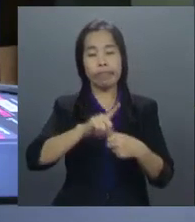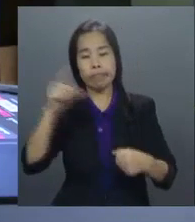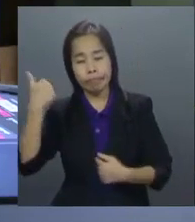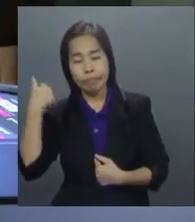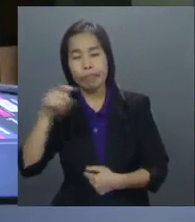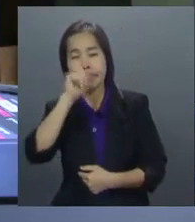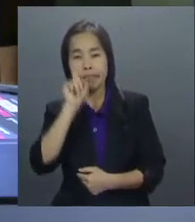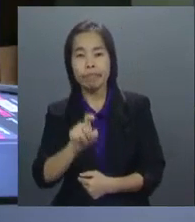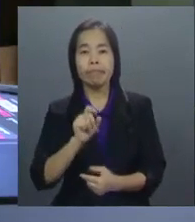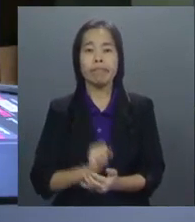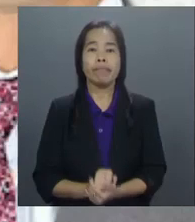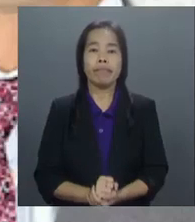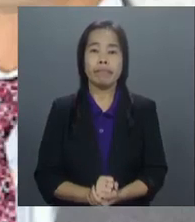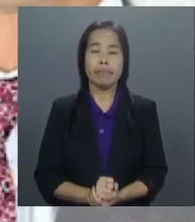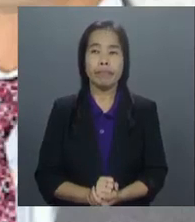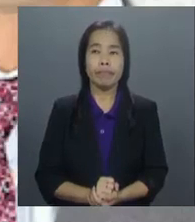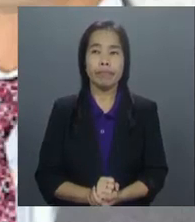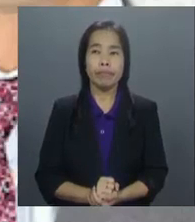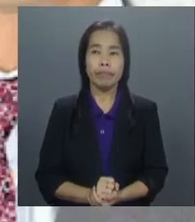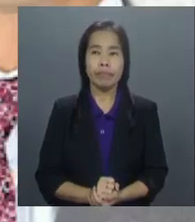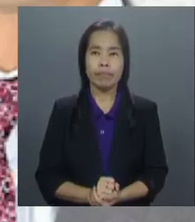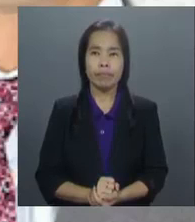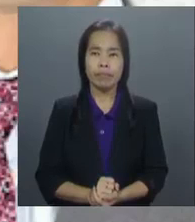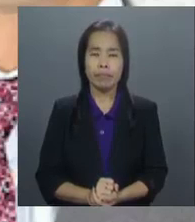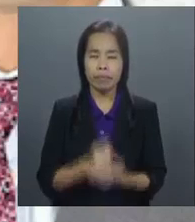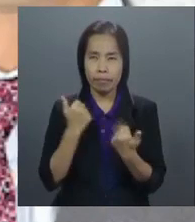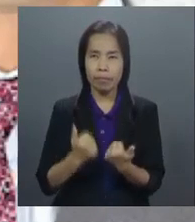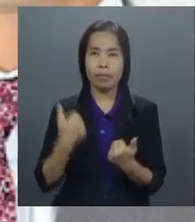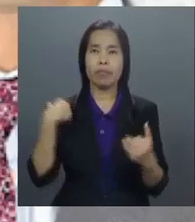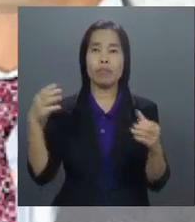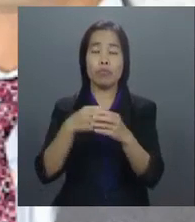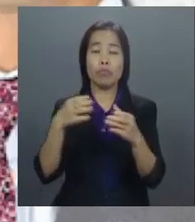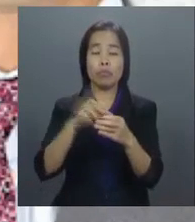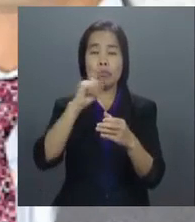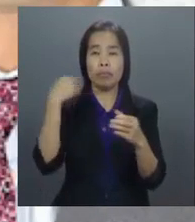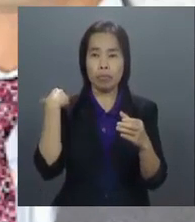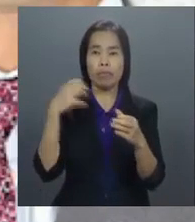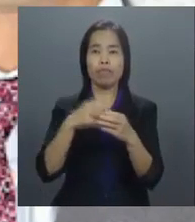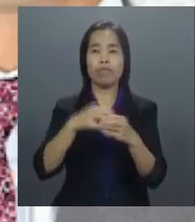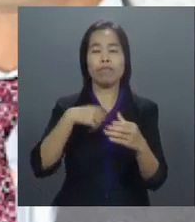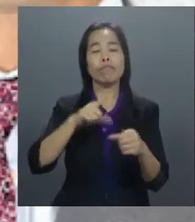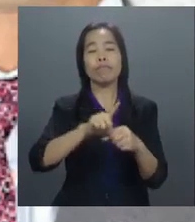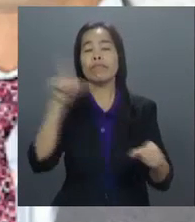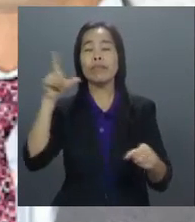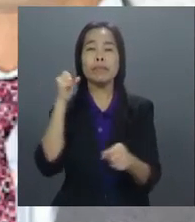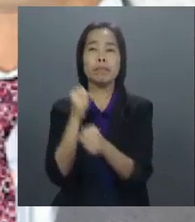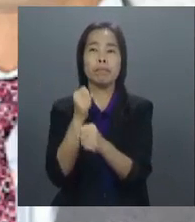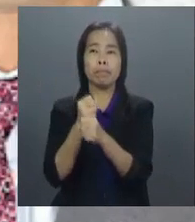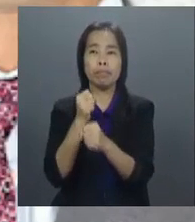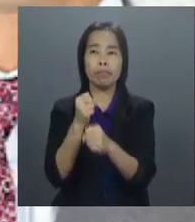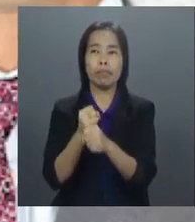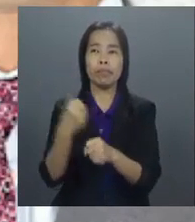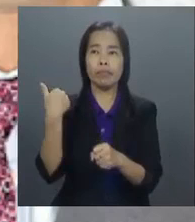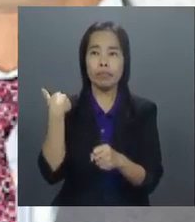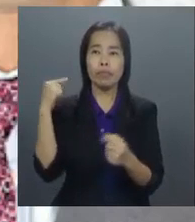ไป ก็จะมีคนกลุ่มหนึ่งที่ออกไปทำงานในบริ